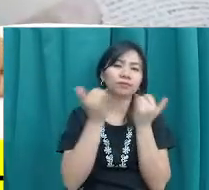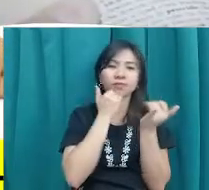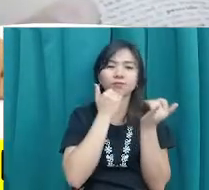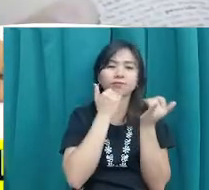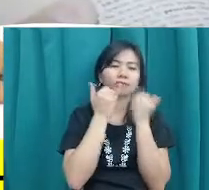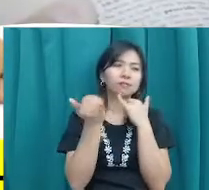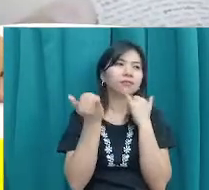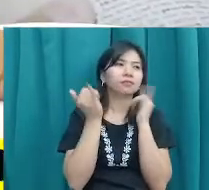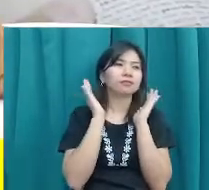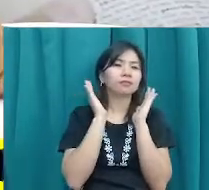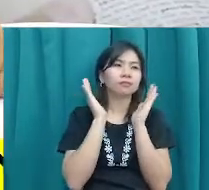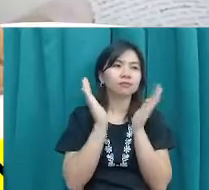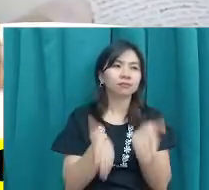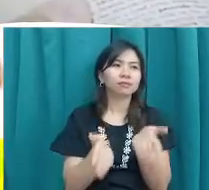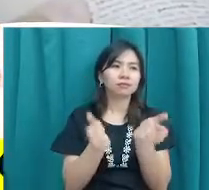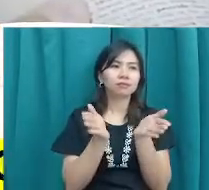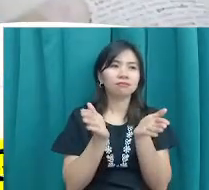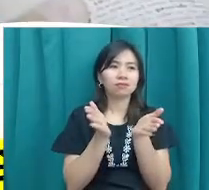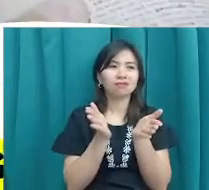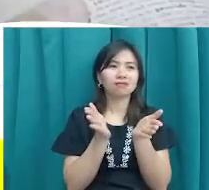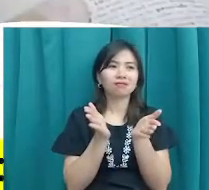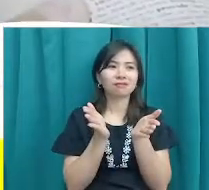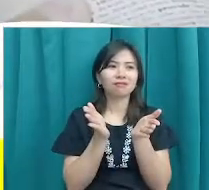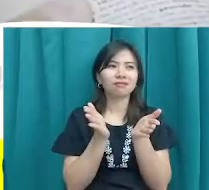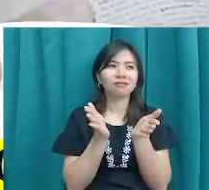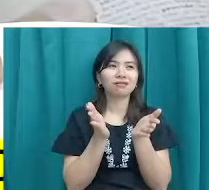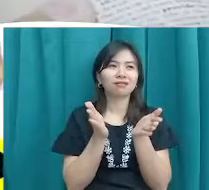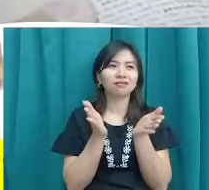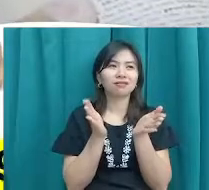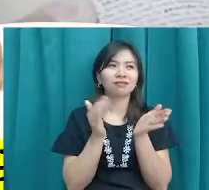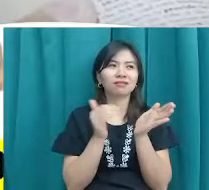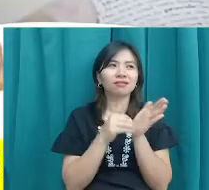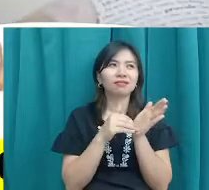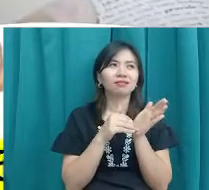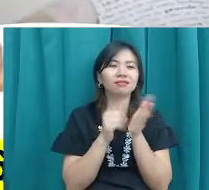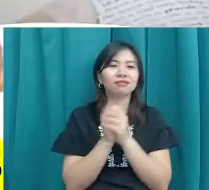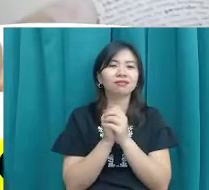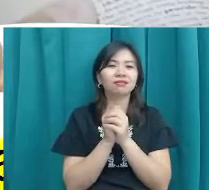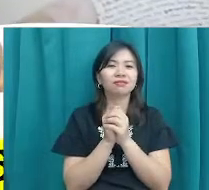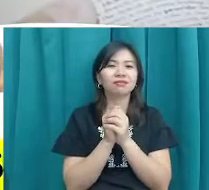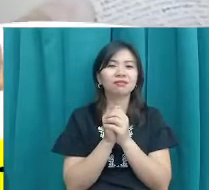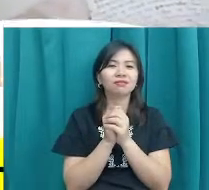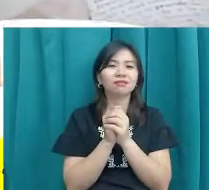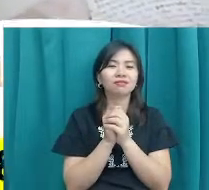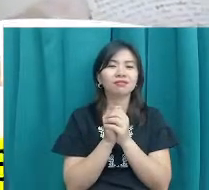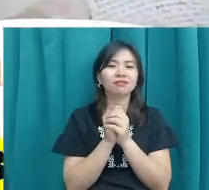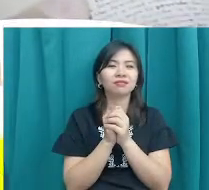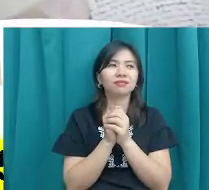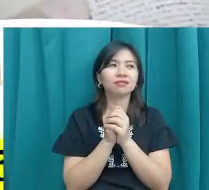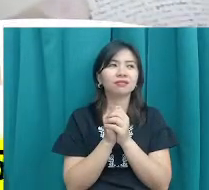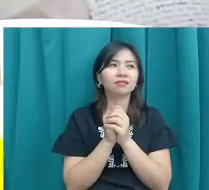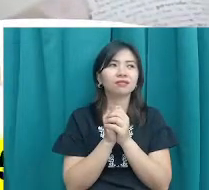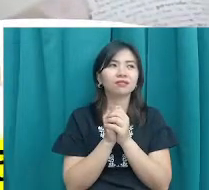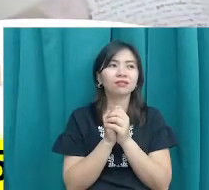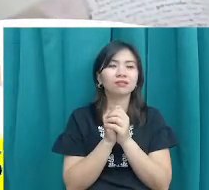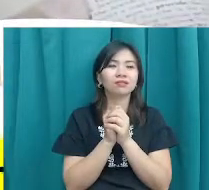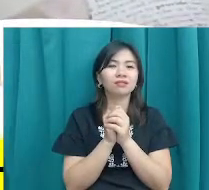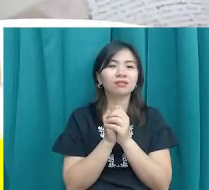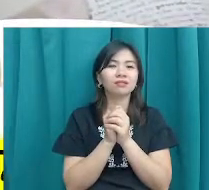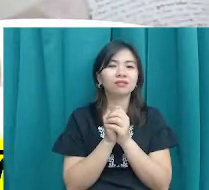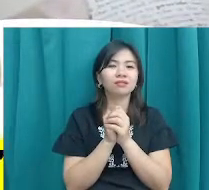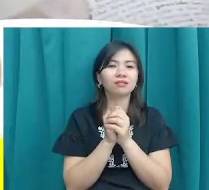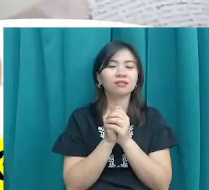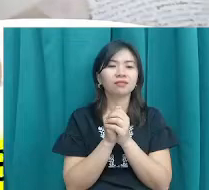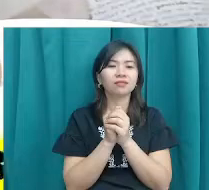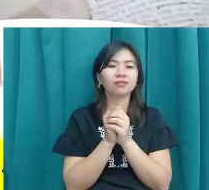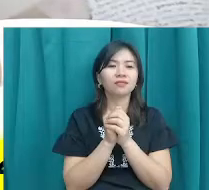na, palanding na ako. Sinasabi ko mga kapatid. Okay? Sabi niya dito, and they covenanted with him